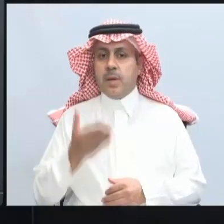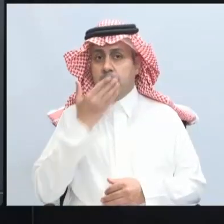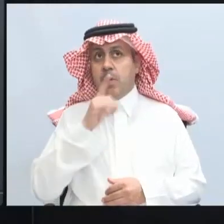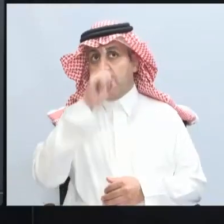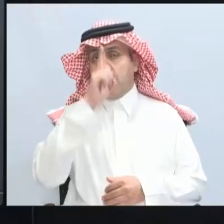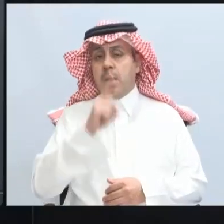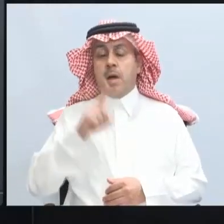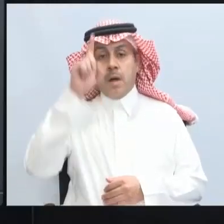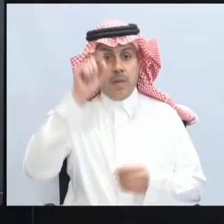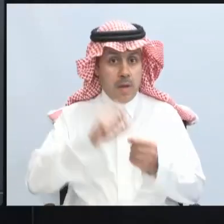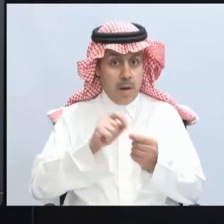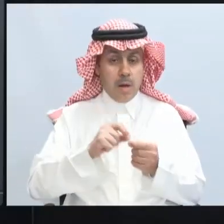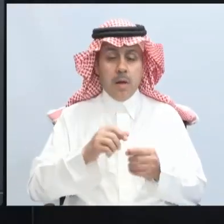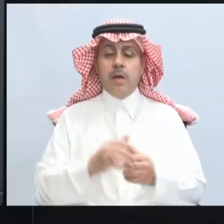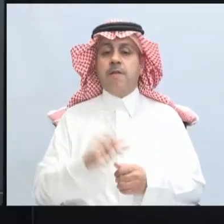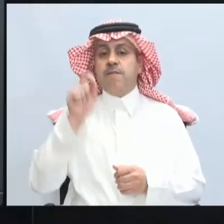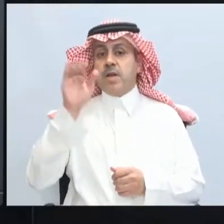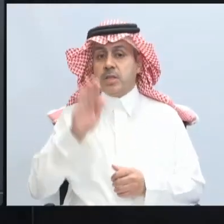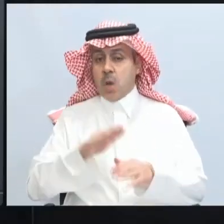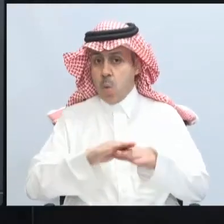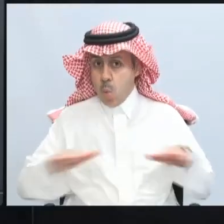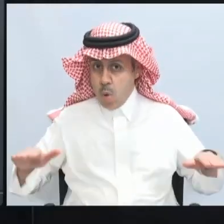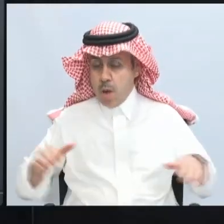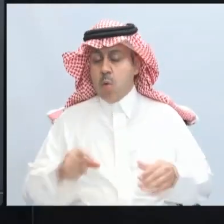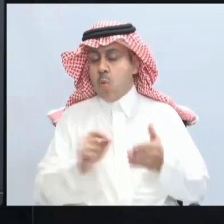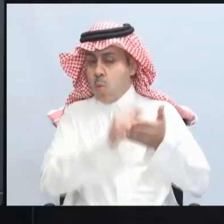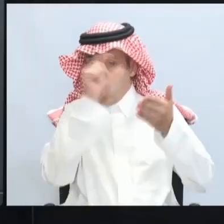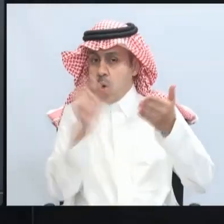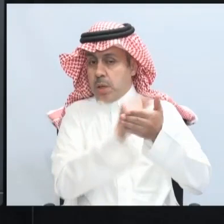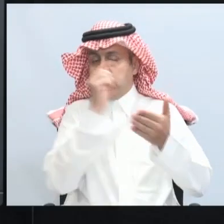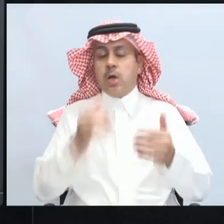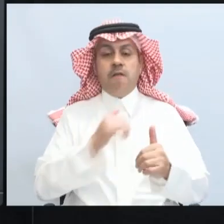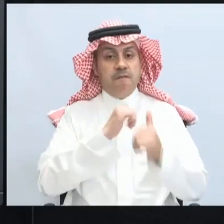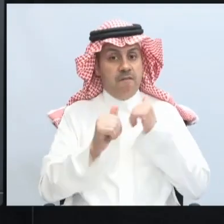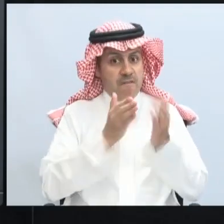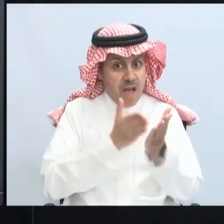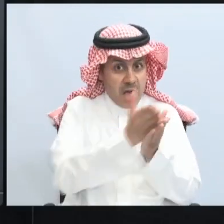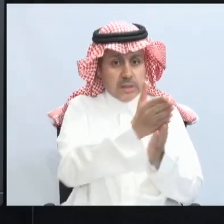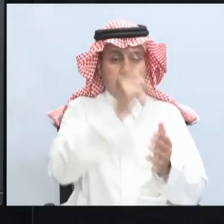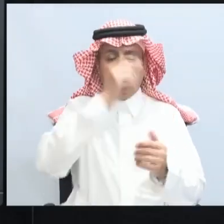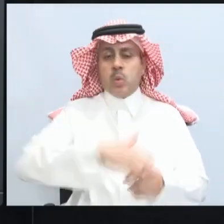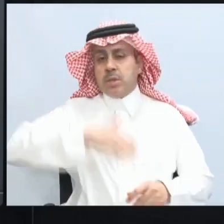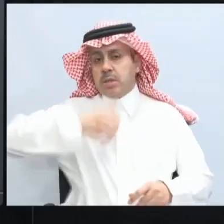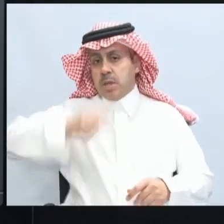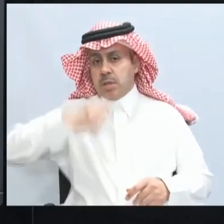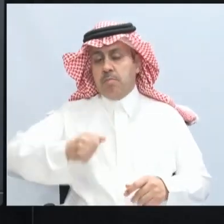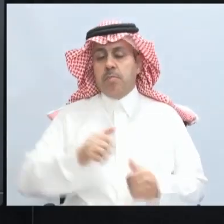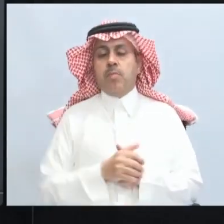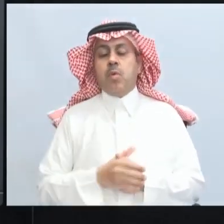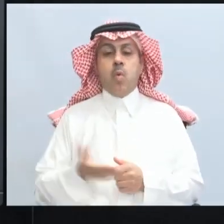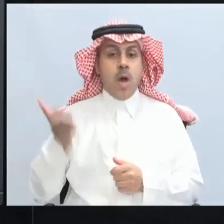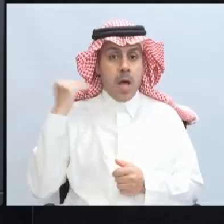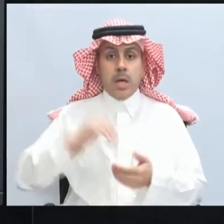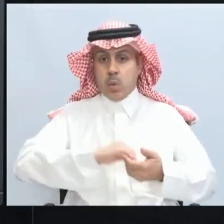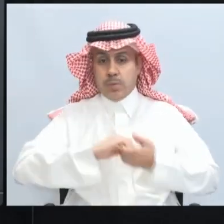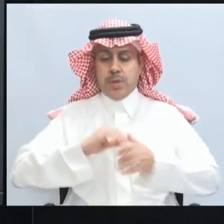الحمد لله الذي خلق فسوى وقدر فهدى وصلاه وسلاما على المصطفى محمد وعلى اله ومن اقتفى ثم